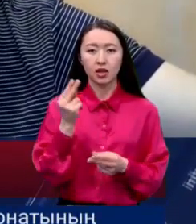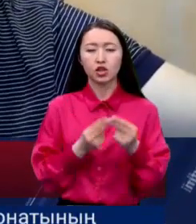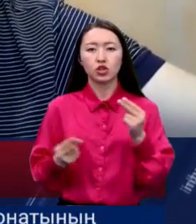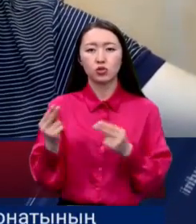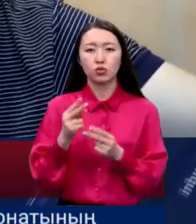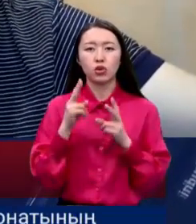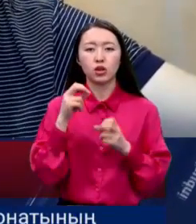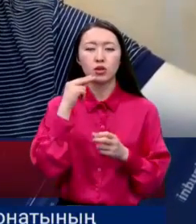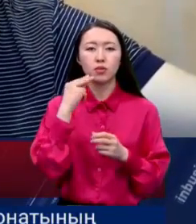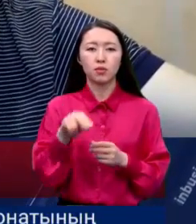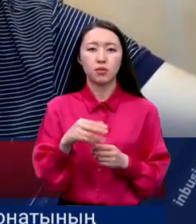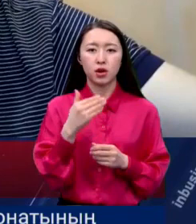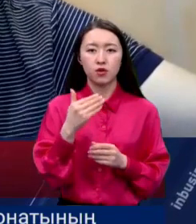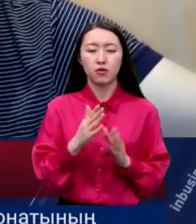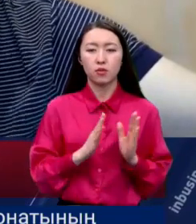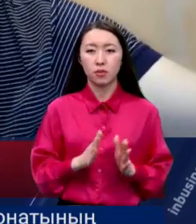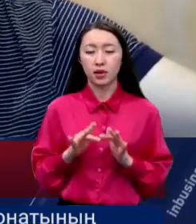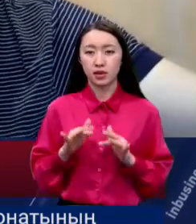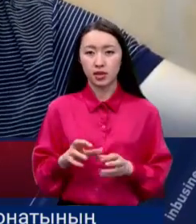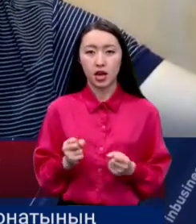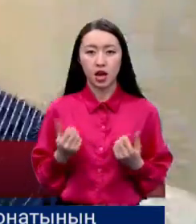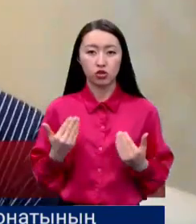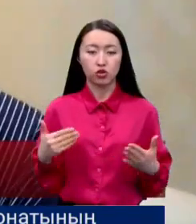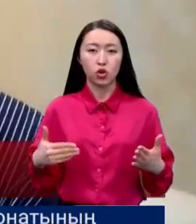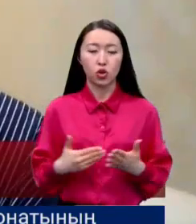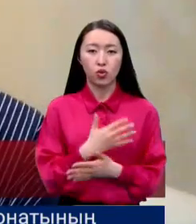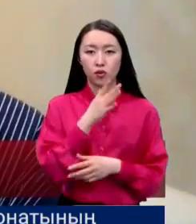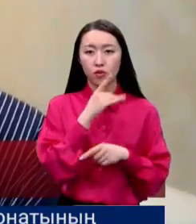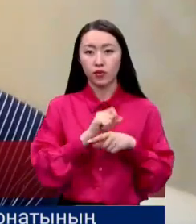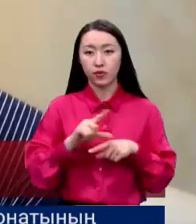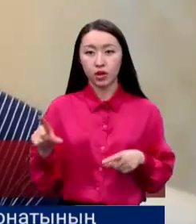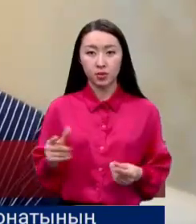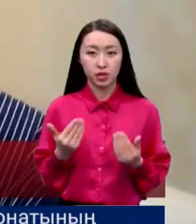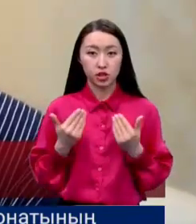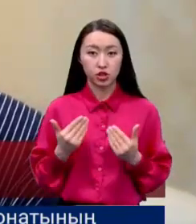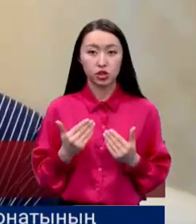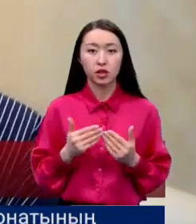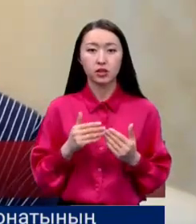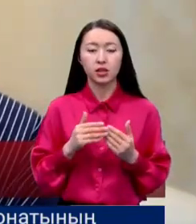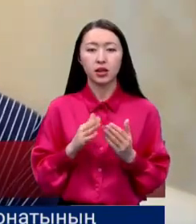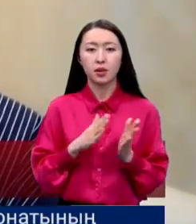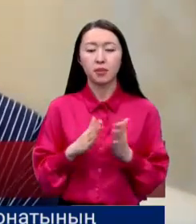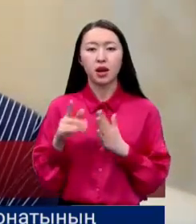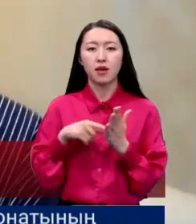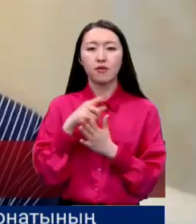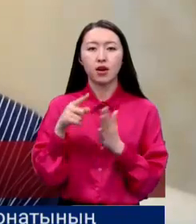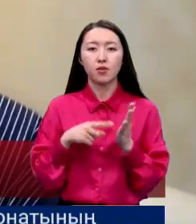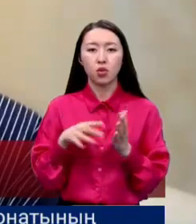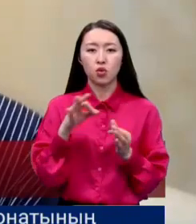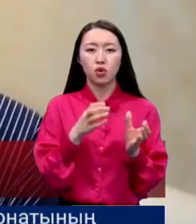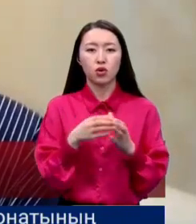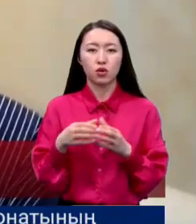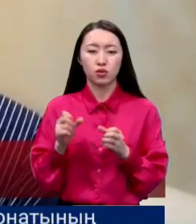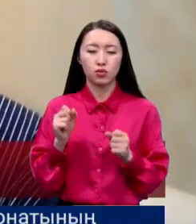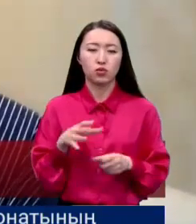изображающие конструктивную оппозицию сателлиты. А сейчас просто новая эпоха, и сейчас по ряду вопросов какие-то коалиции вполне